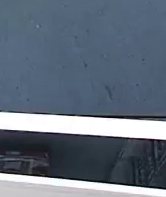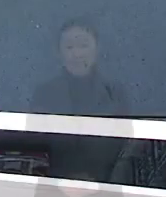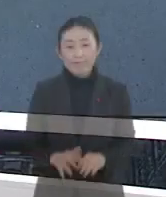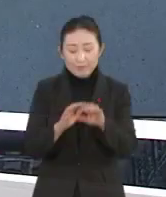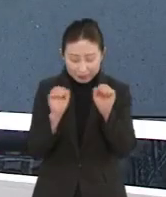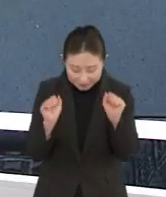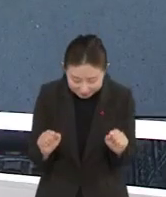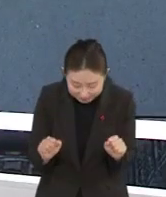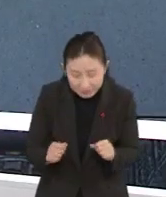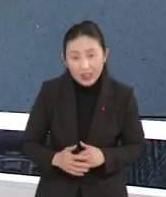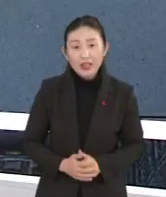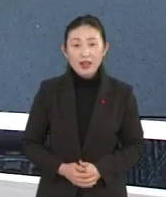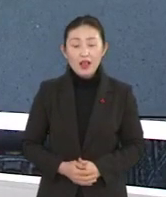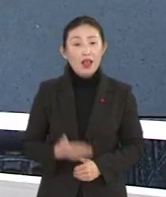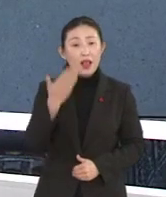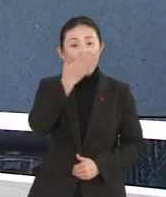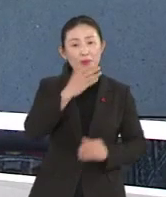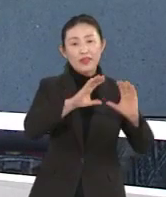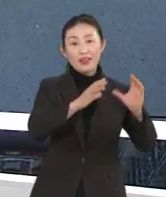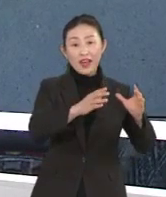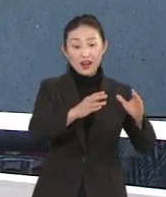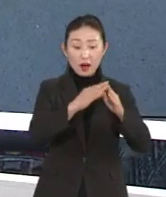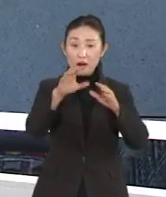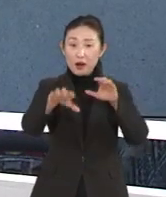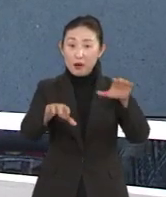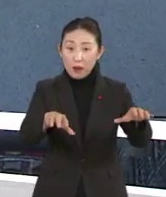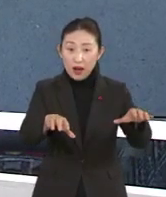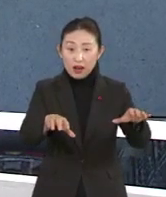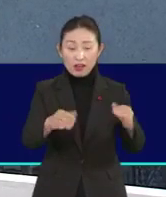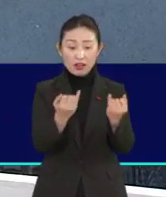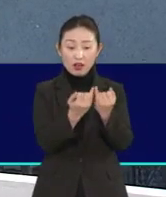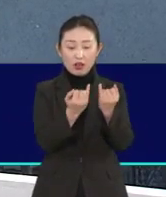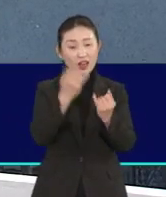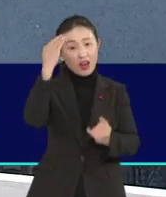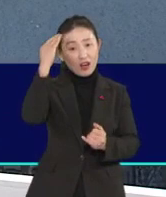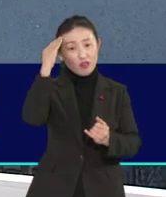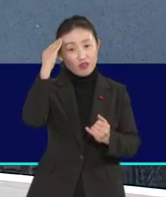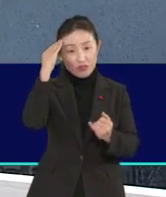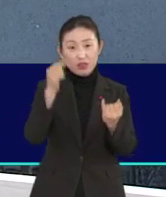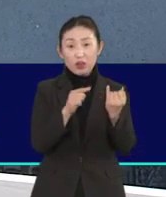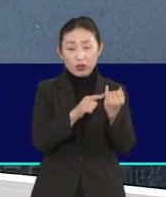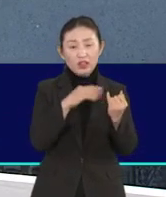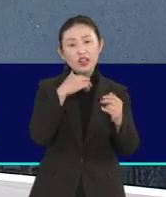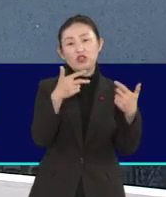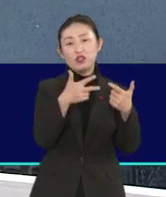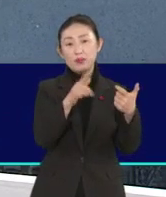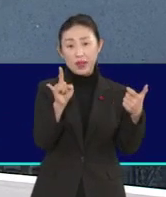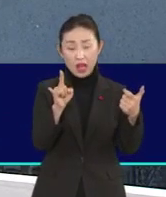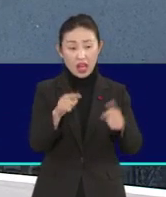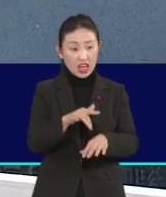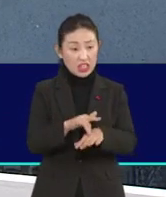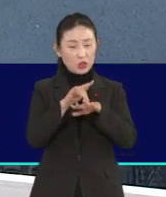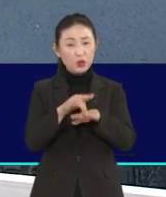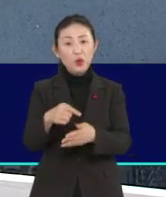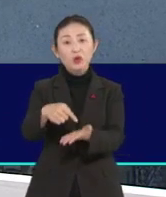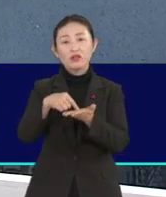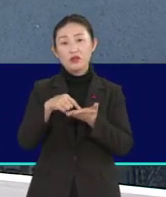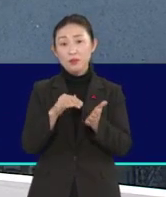여러분 안녕하십니까 필리핀의 한 마을에서 60대 한국인 여성의 실종됐다는 신고가